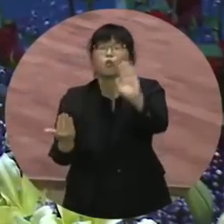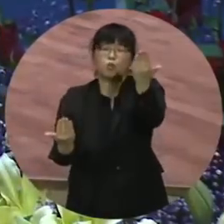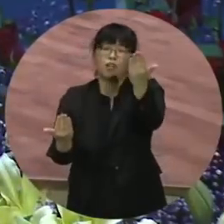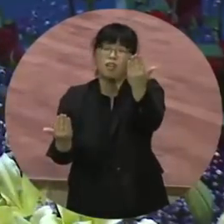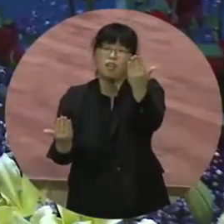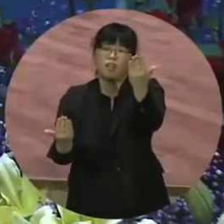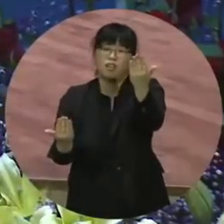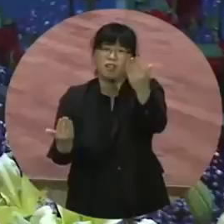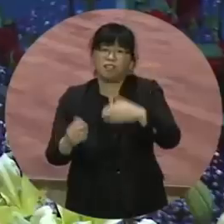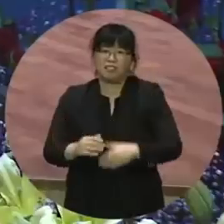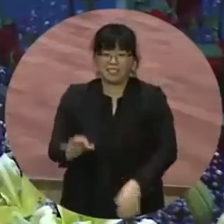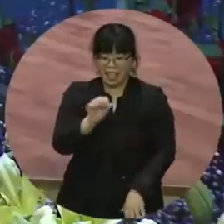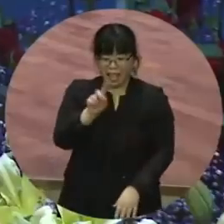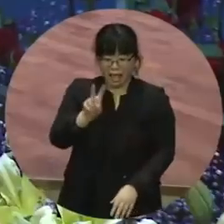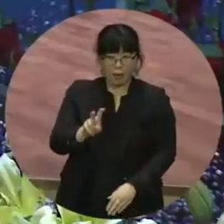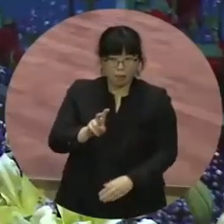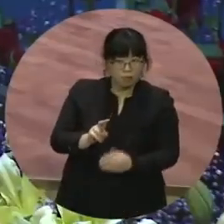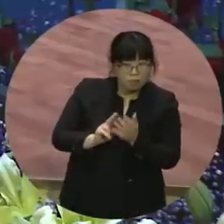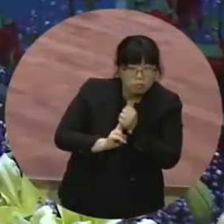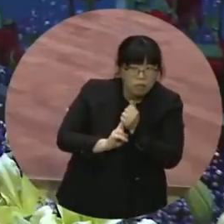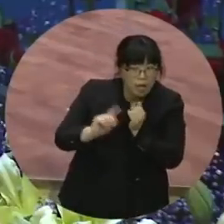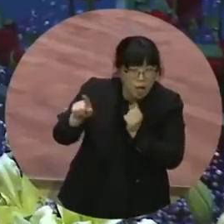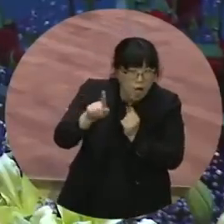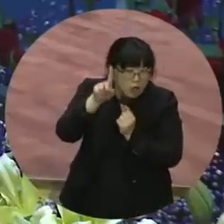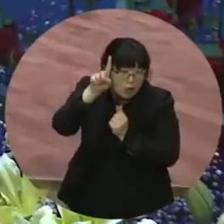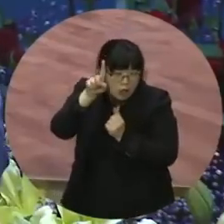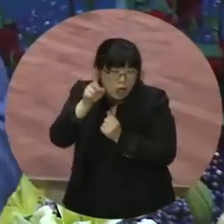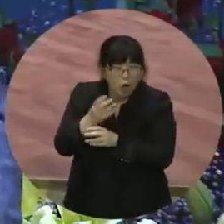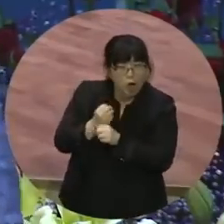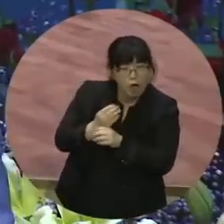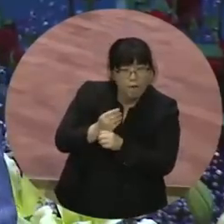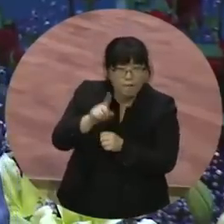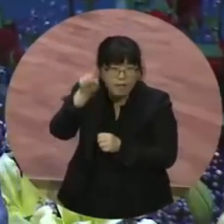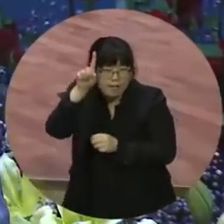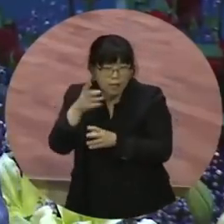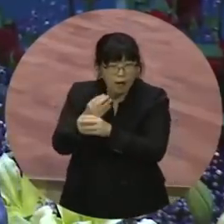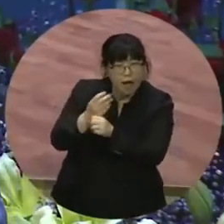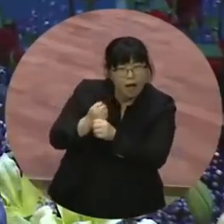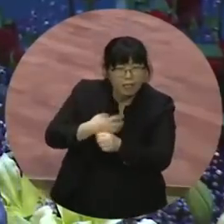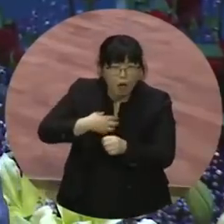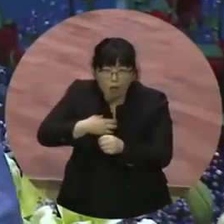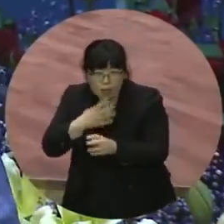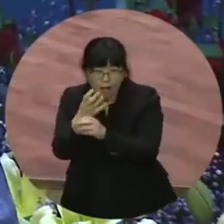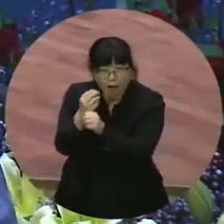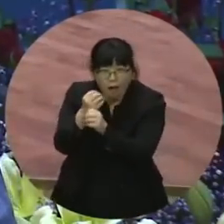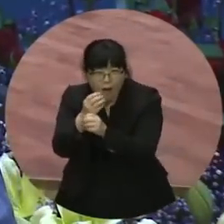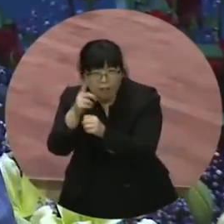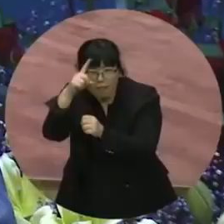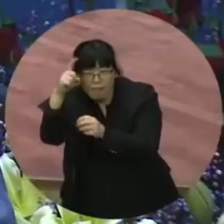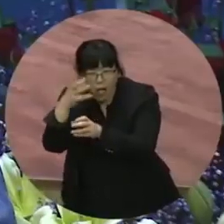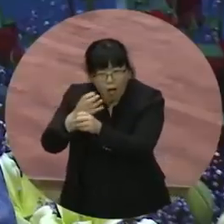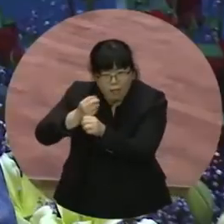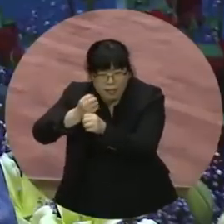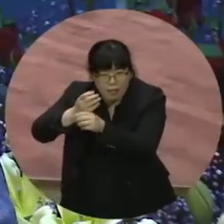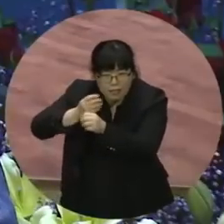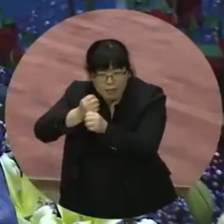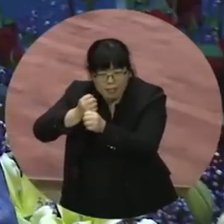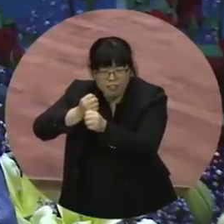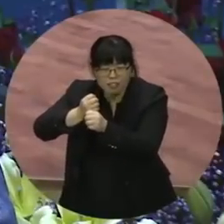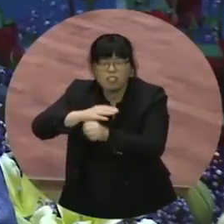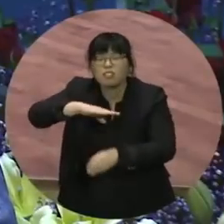염려하지? 언제 스트레스 받지? 받기만 받아. 내가 뭉칠 거야. 기다리고 있다니까. 전문가 말이라고요.